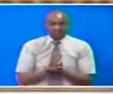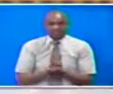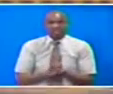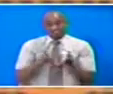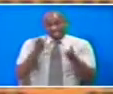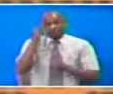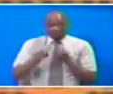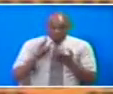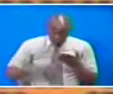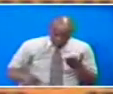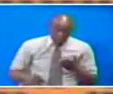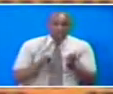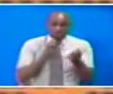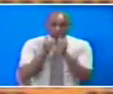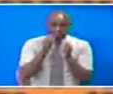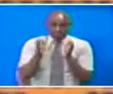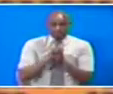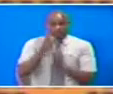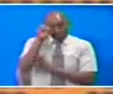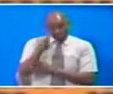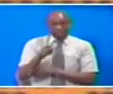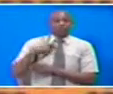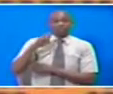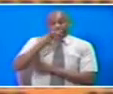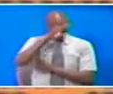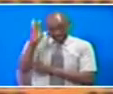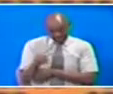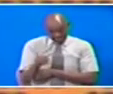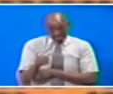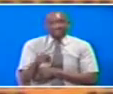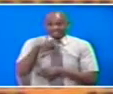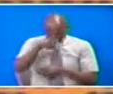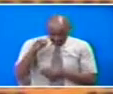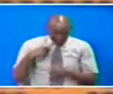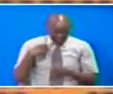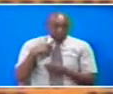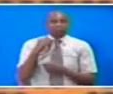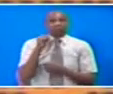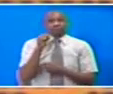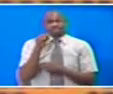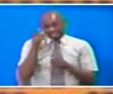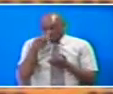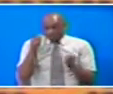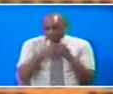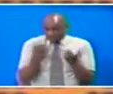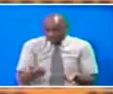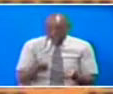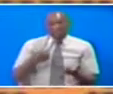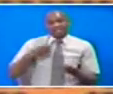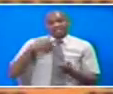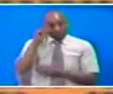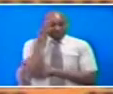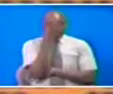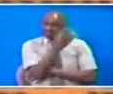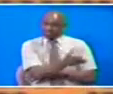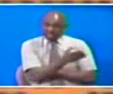Na hatimaye mtazamaji, mashindano ya wabunge wa Jumuiya ya Afrika ya Mashariki yameingia siku yake ya 4 hii leo katika uwanja wa Mbaraki